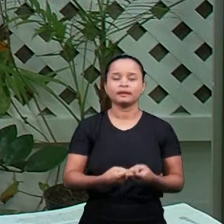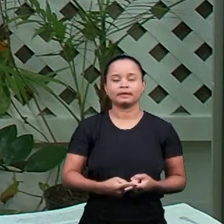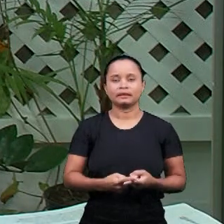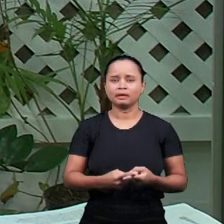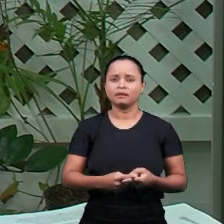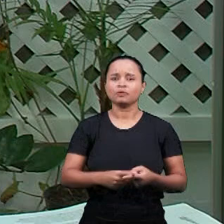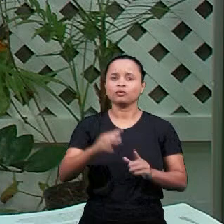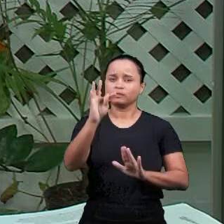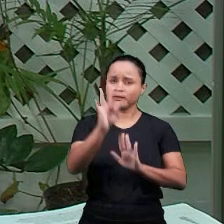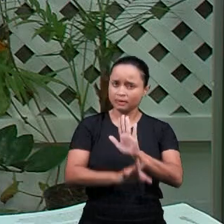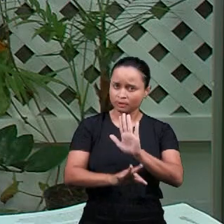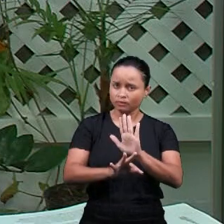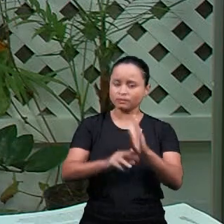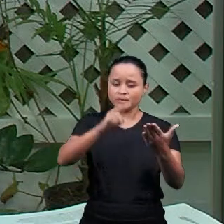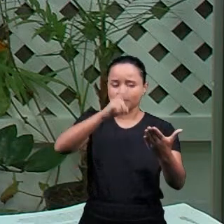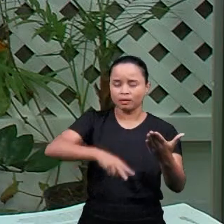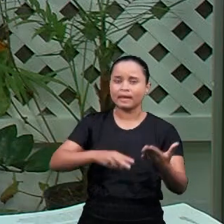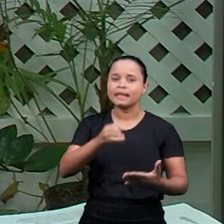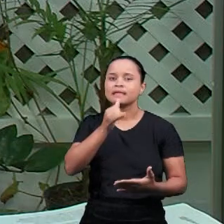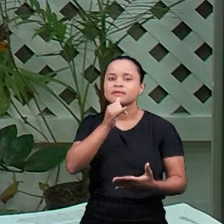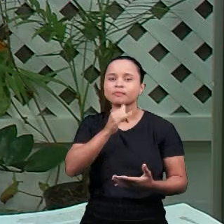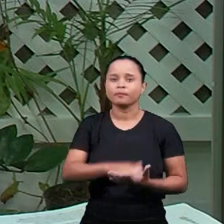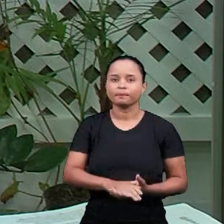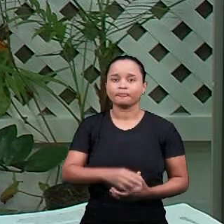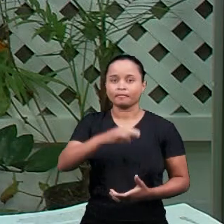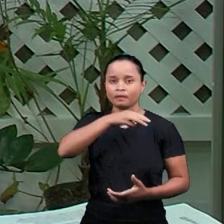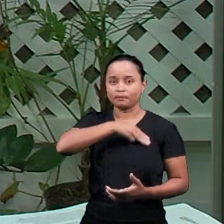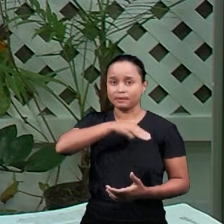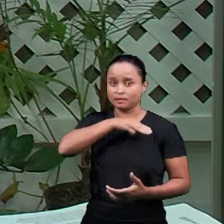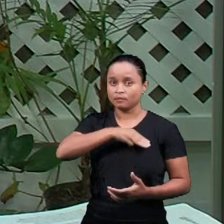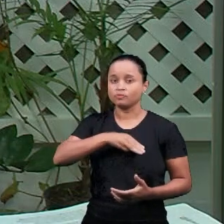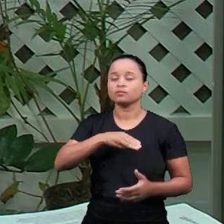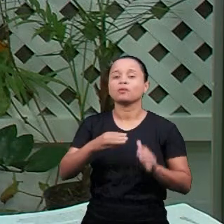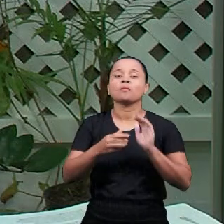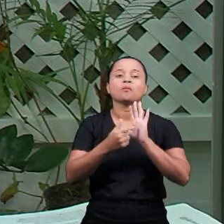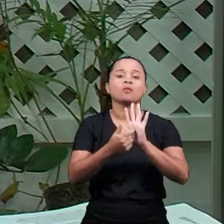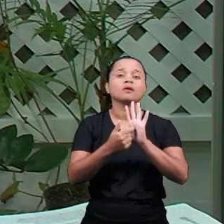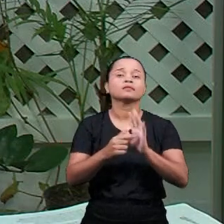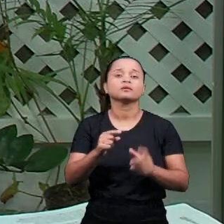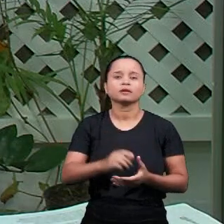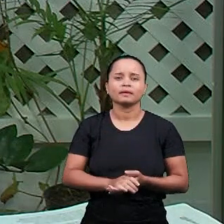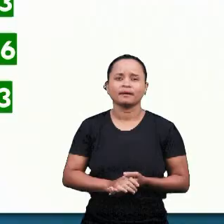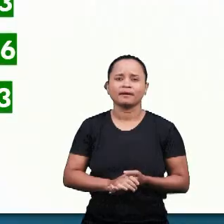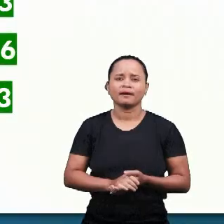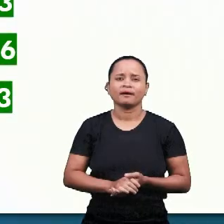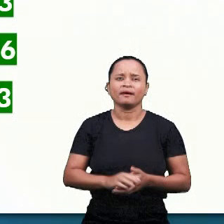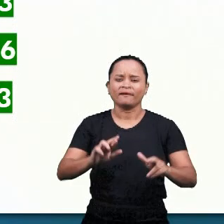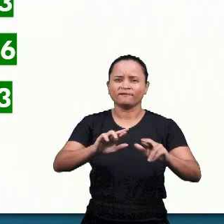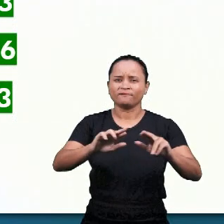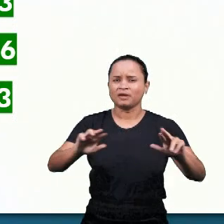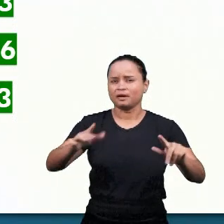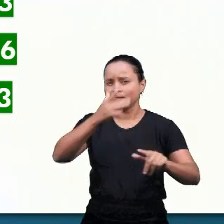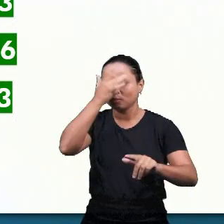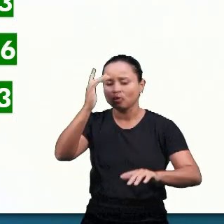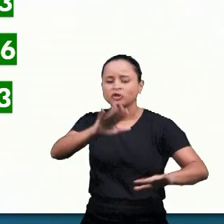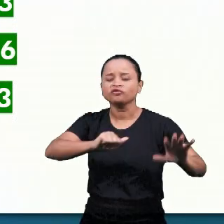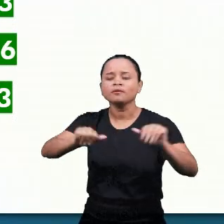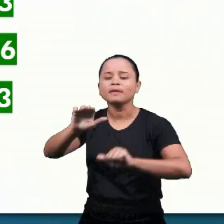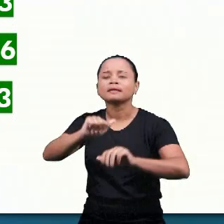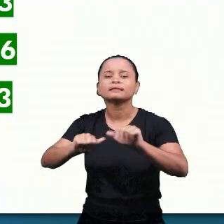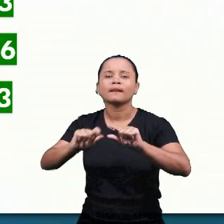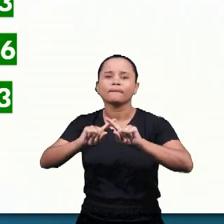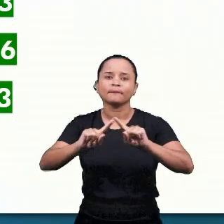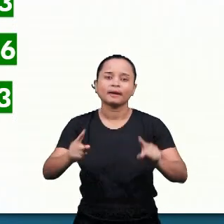Matthieu, vous voyez au tableau, 22, 14 nous dit, beaucoup sont appelés, mais peu sont choisis. Donc